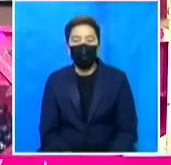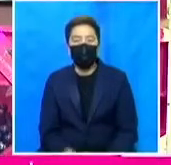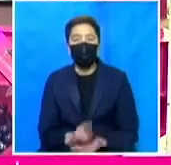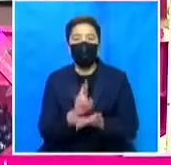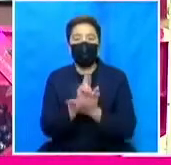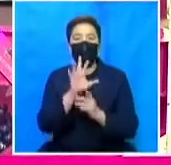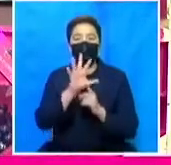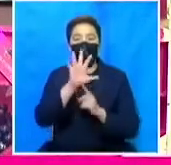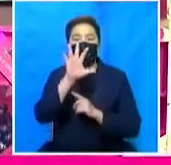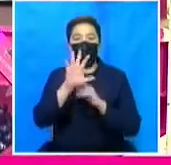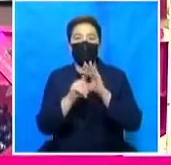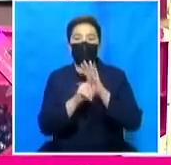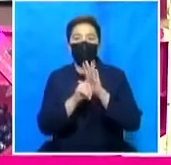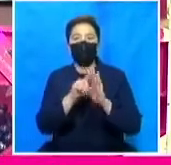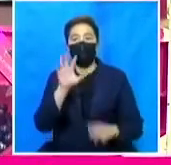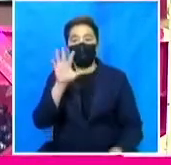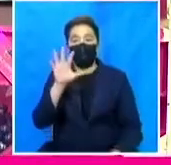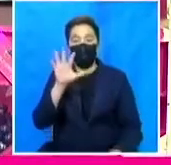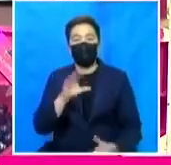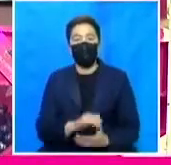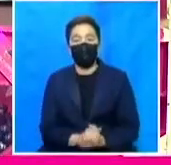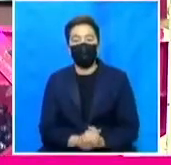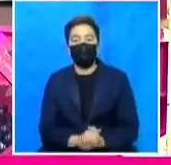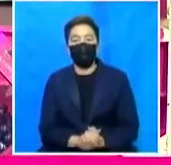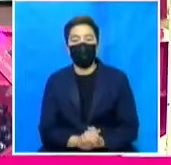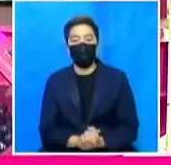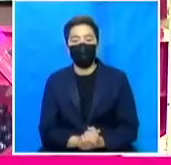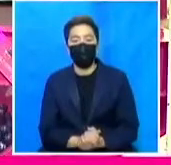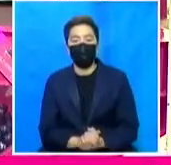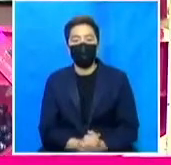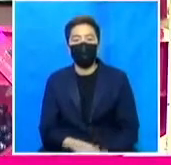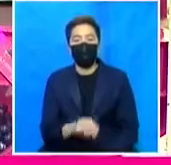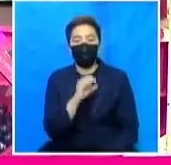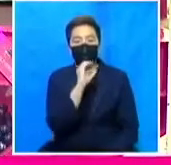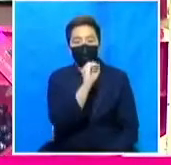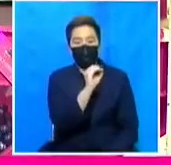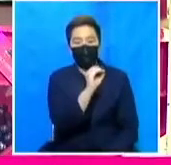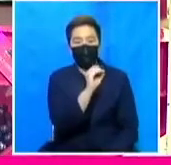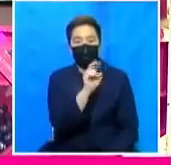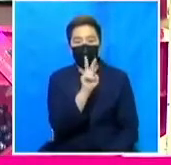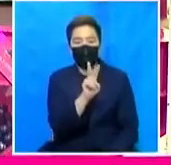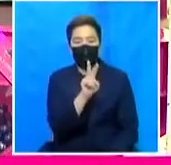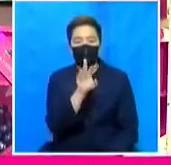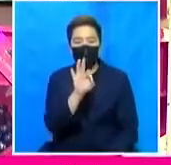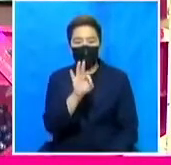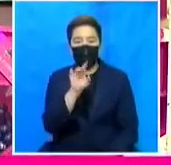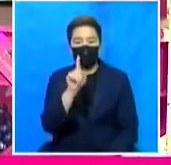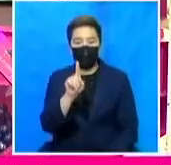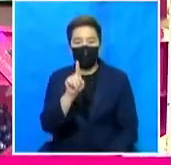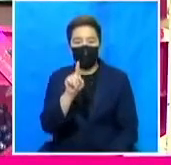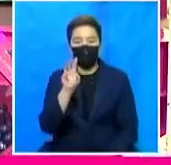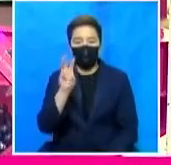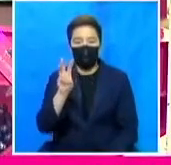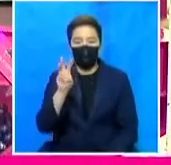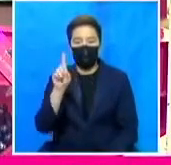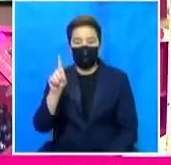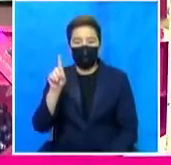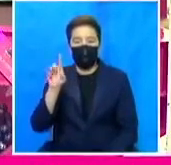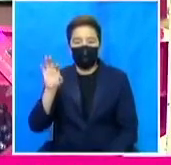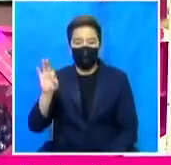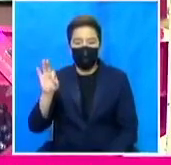อันดับที่5หมุนครั้งที่5เลขที่ออก0 2 9 1 6 1